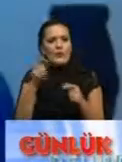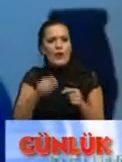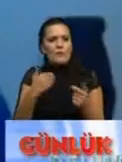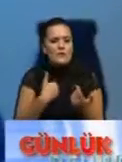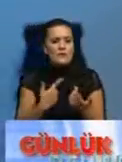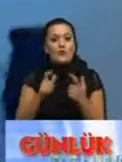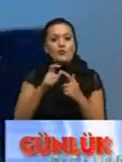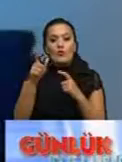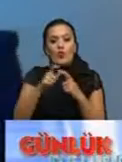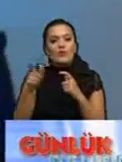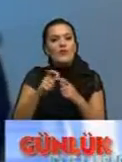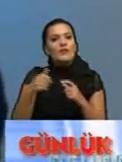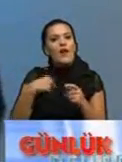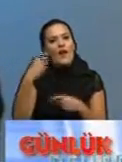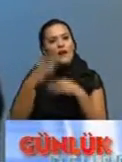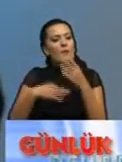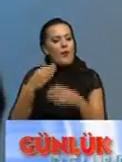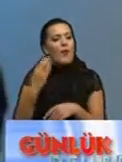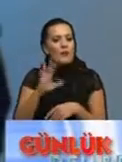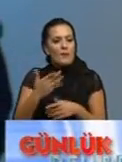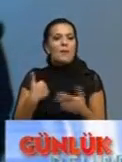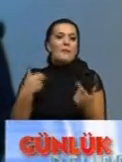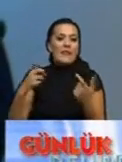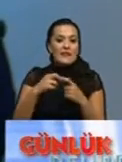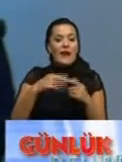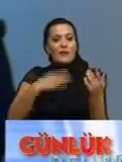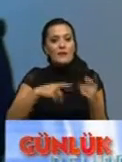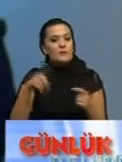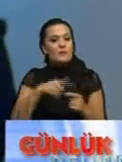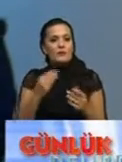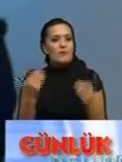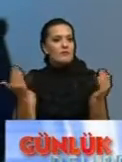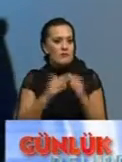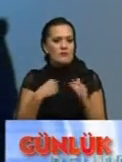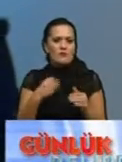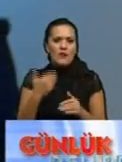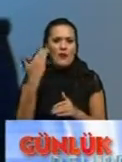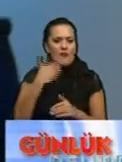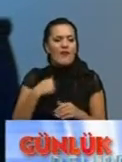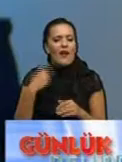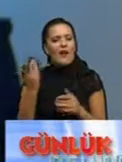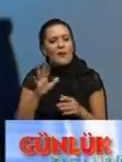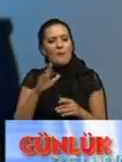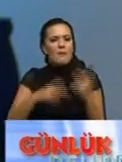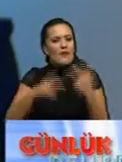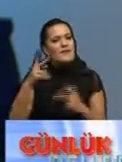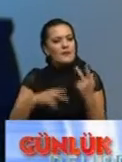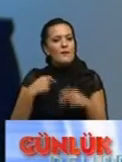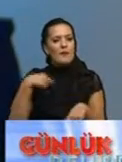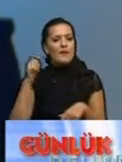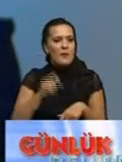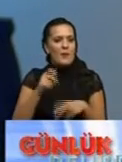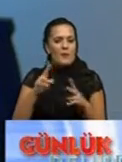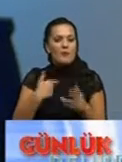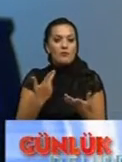zaten sosyolojik akrabalıkları rock'la da çok yakışıyor bence de. Evet. Ben de çok keyif alıyorum. Ara ara bazen dalıp çıkıyorum oralara ben de. Mümkün